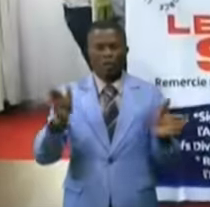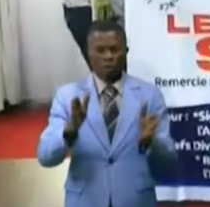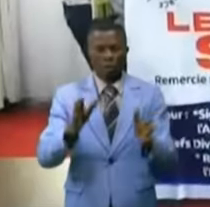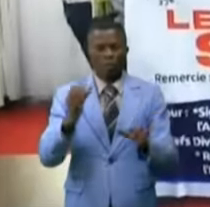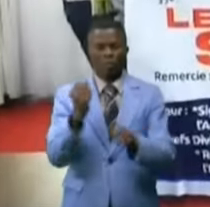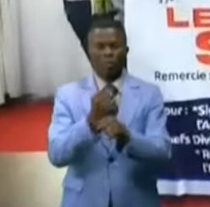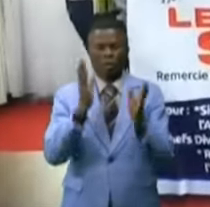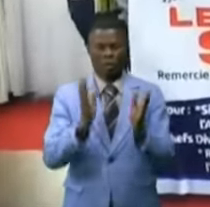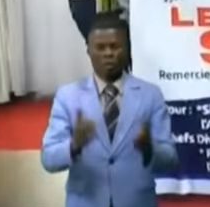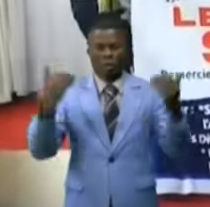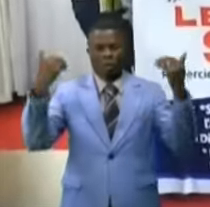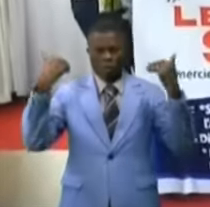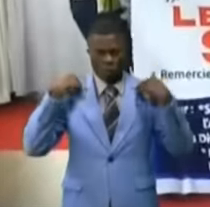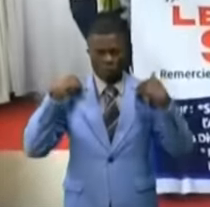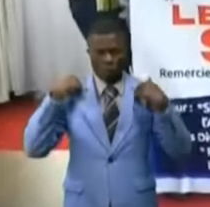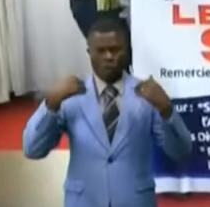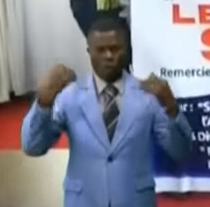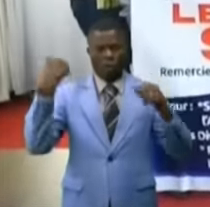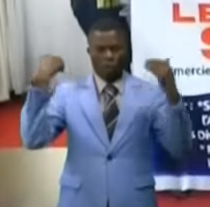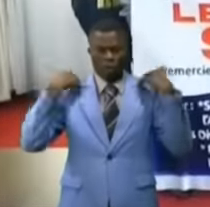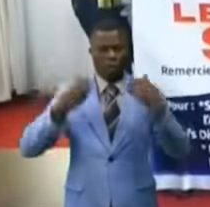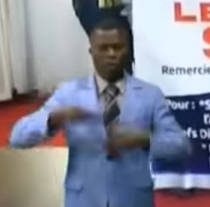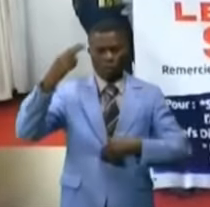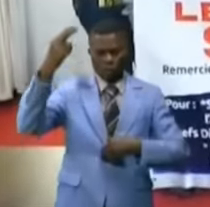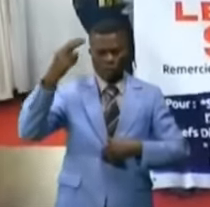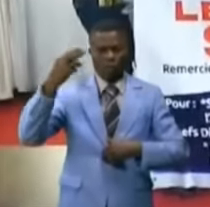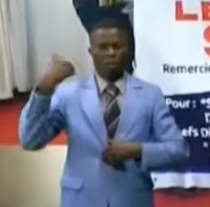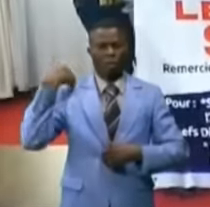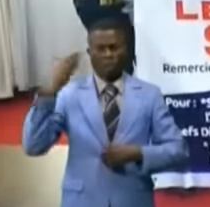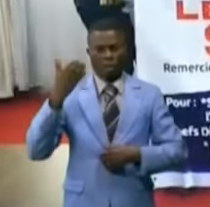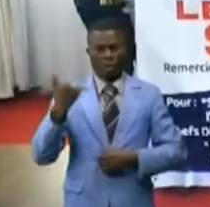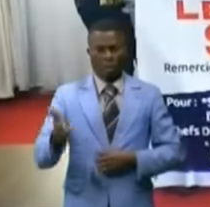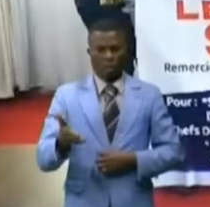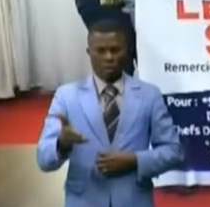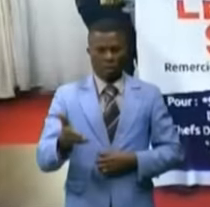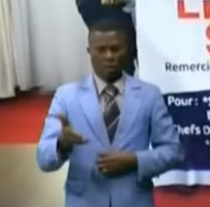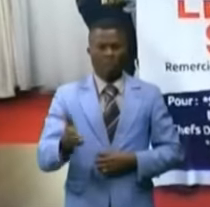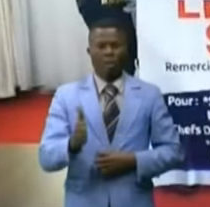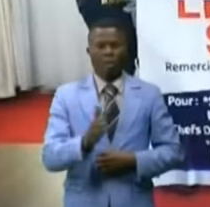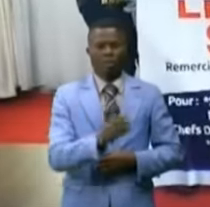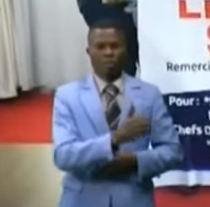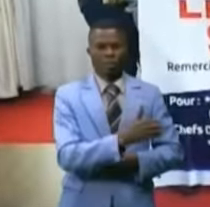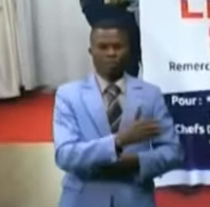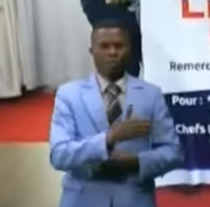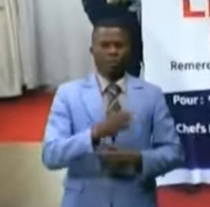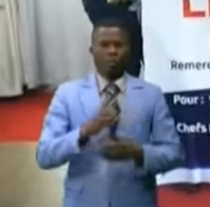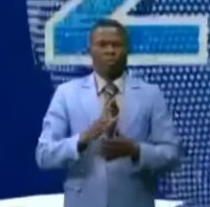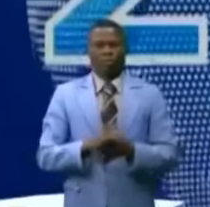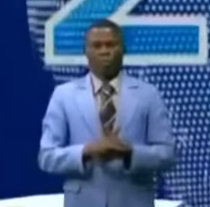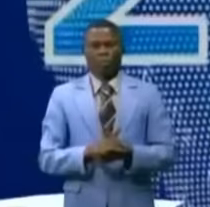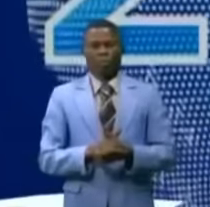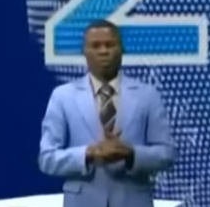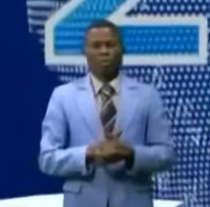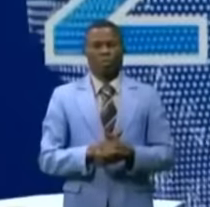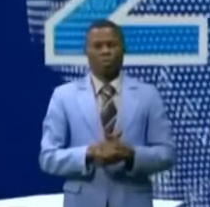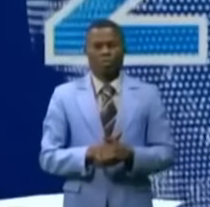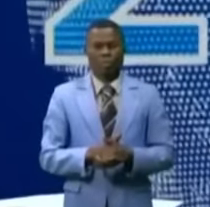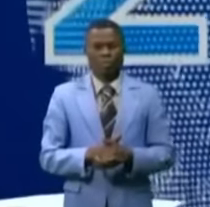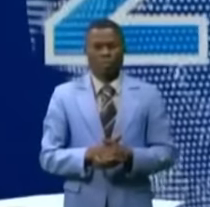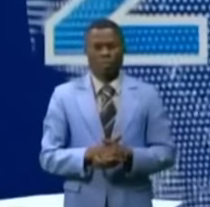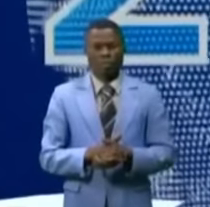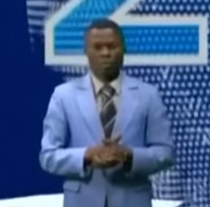agents, cadres et hauts fonctionnaires de l'administration publique, membres du syndicat CIRAP.